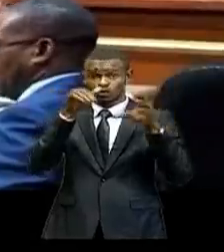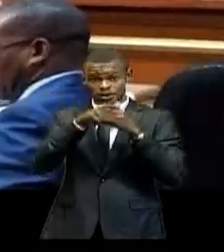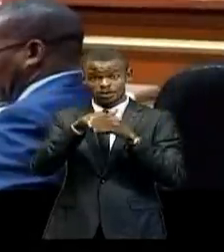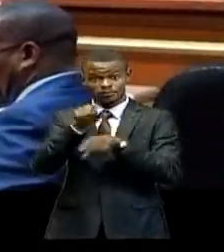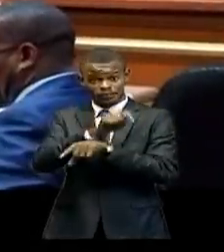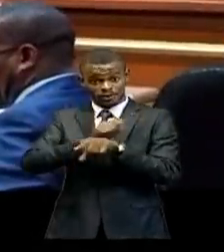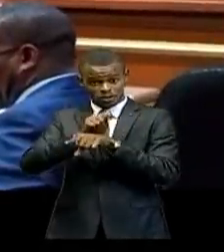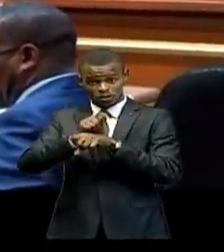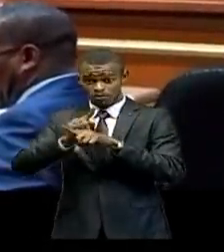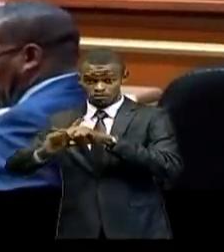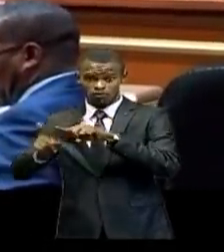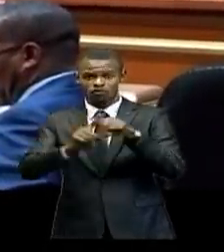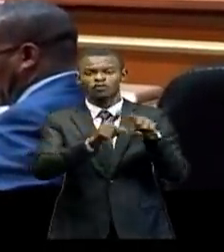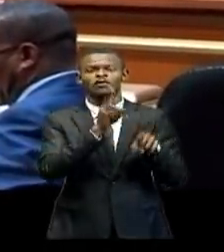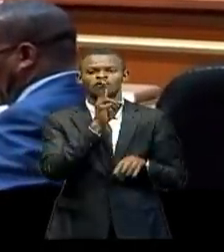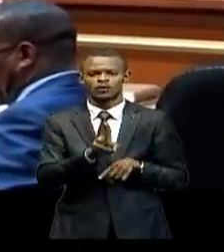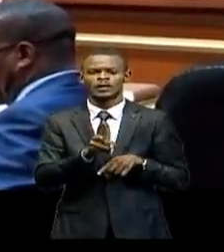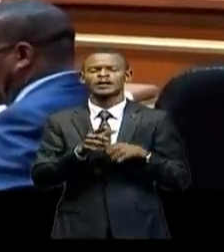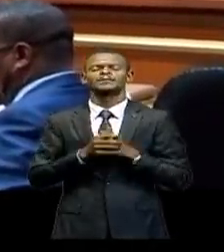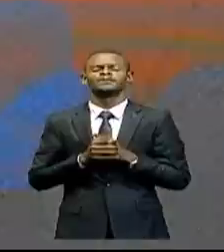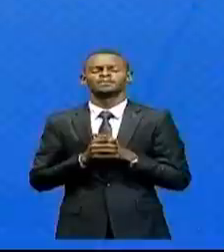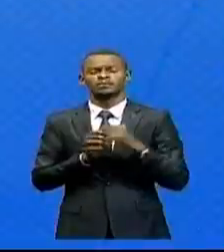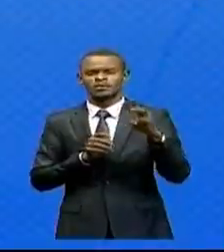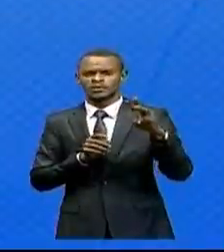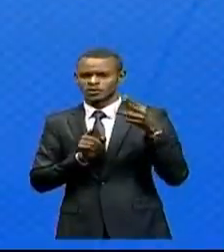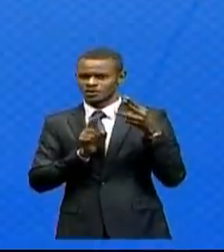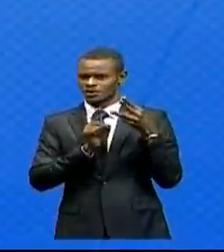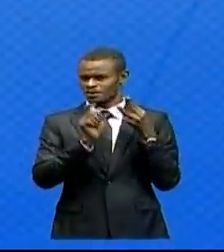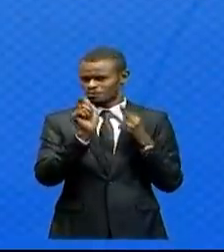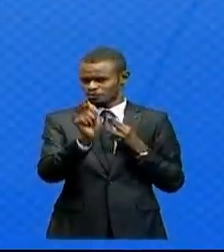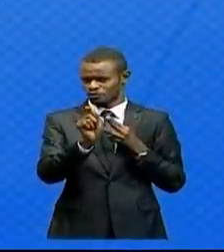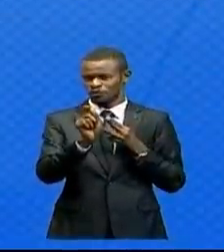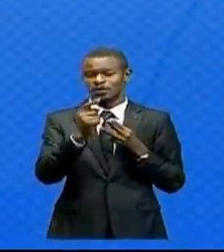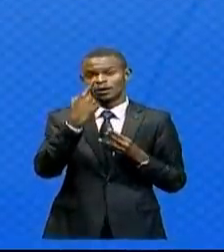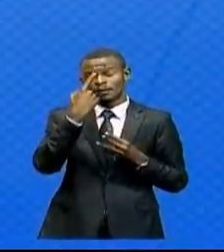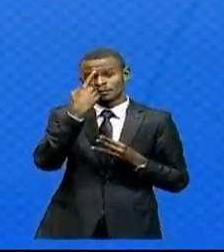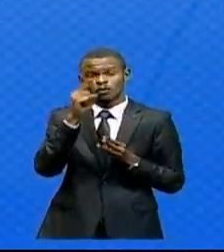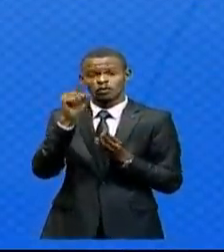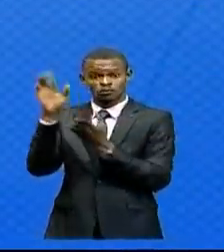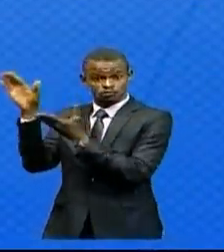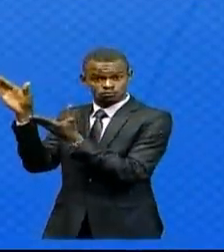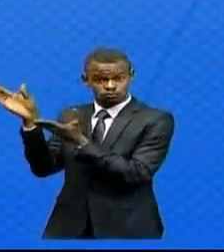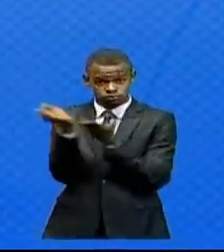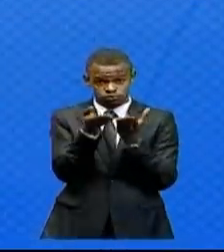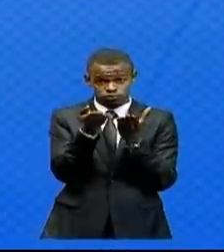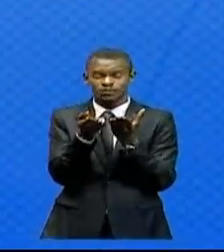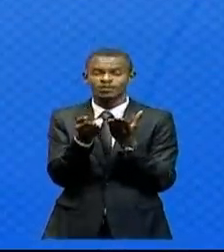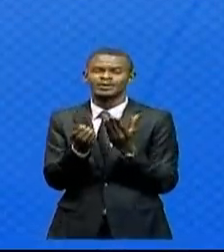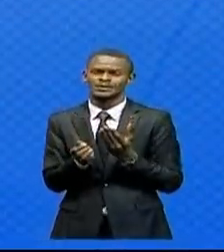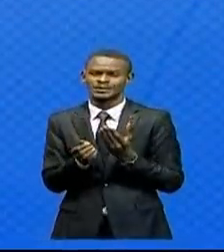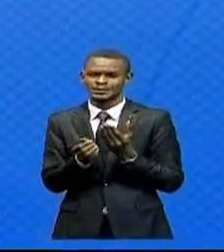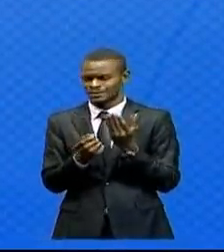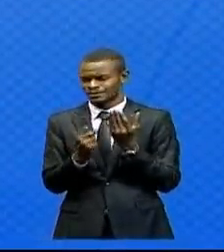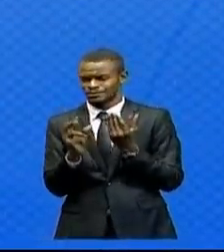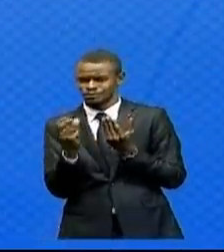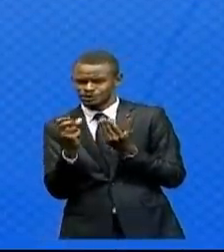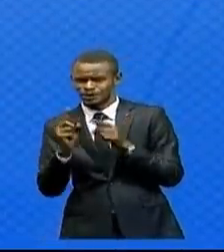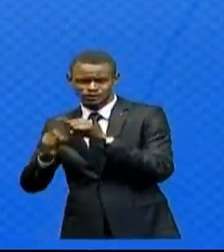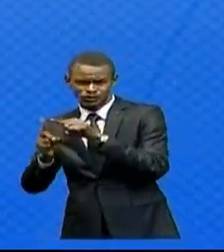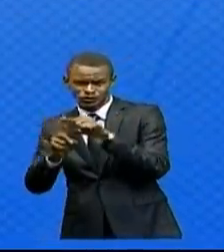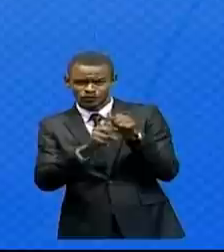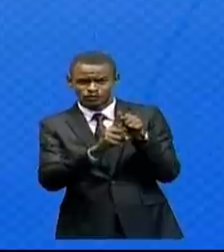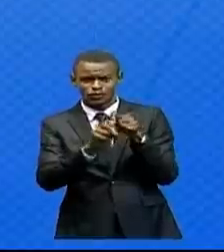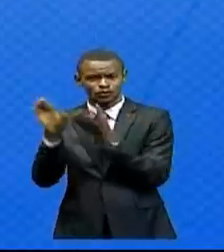territoires respectifs. Troisième point, de l'exportation frauduleuse de mitraille. Le président de